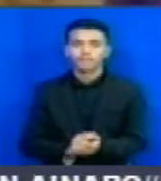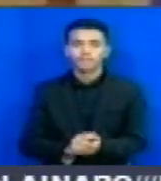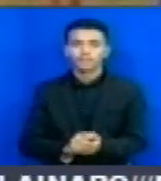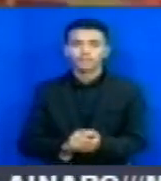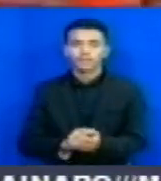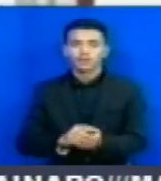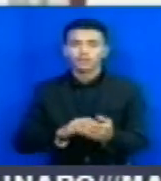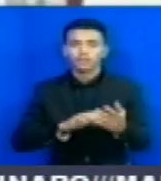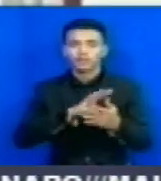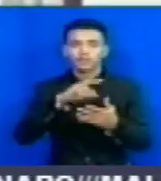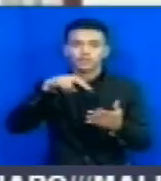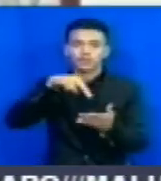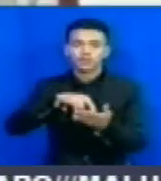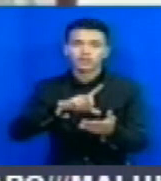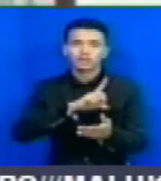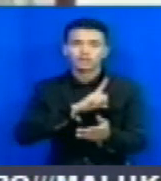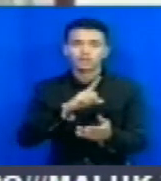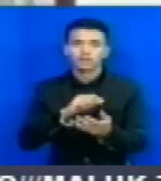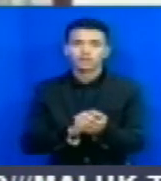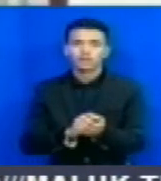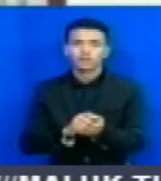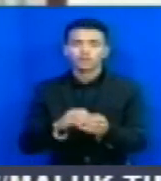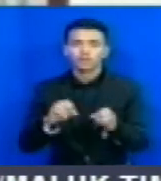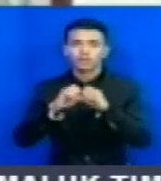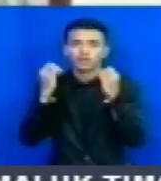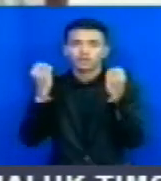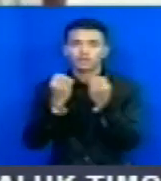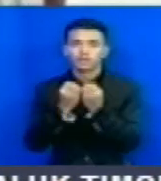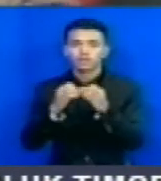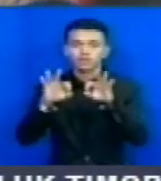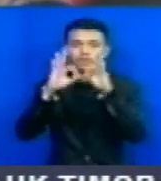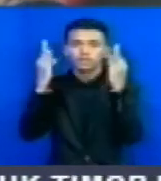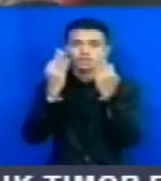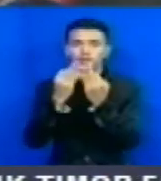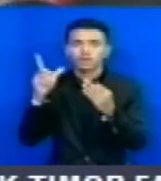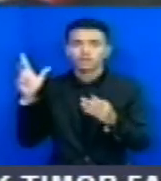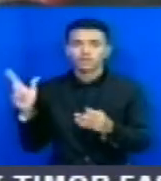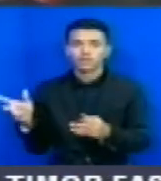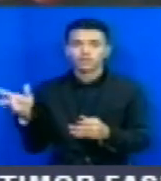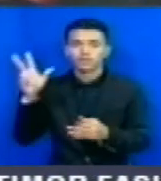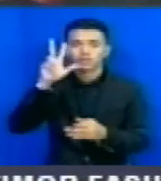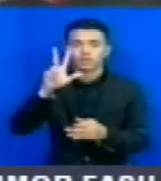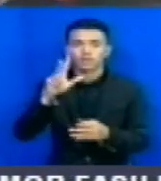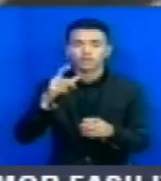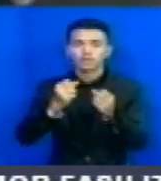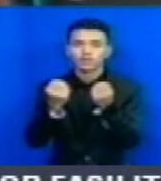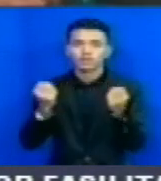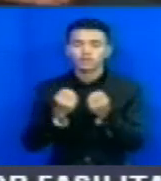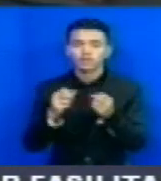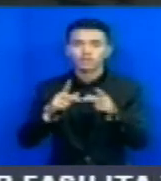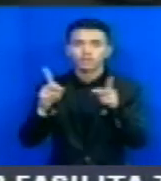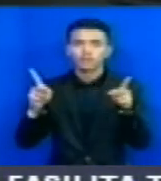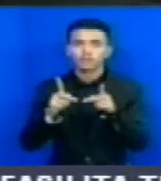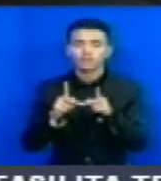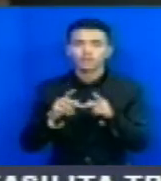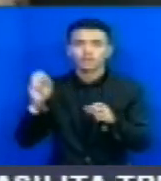Durante seremonia existensia, organizasyon Sagrada Familia badala tolu nulu resintolu. Ia suku makadiki, postu